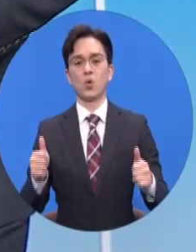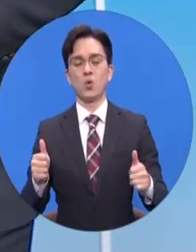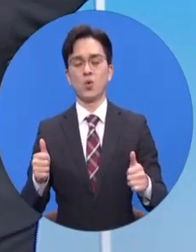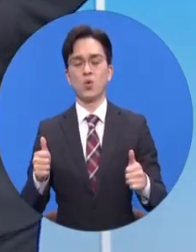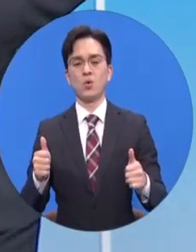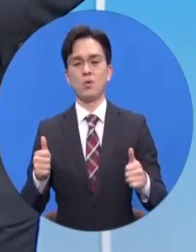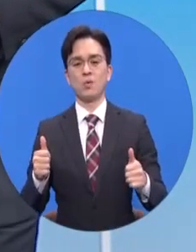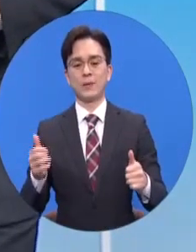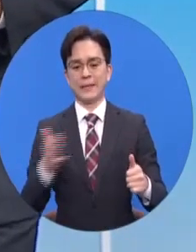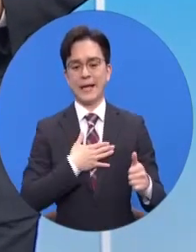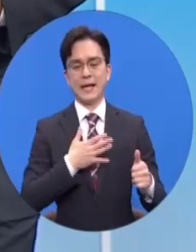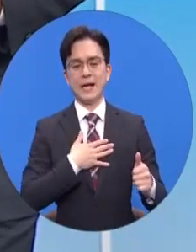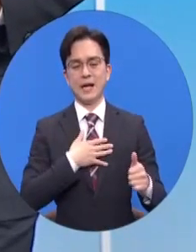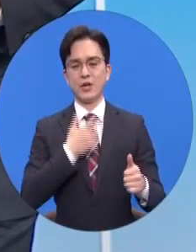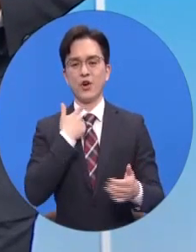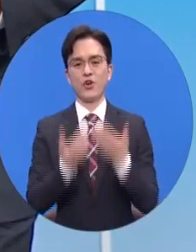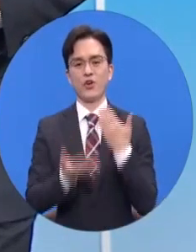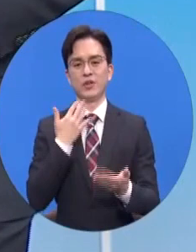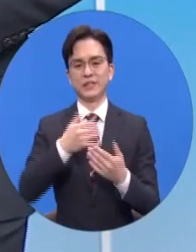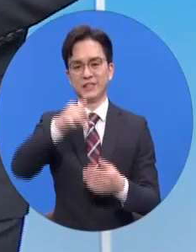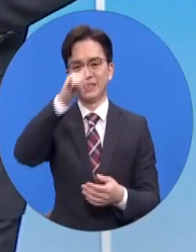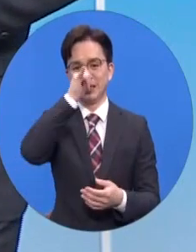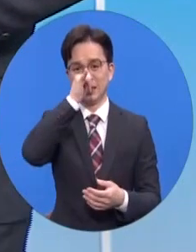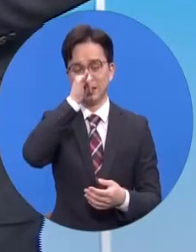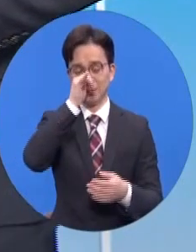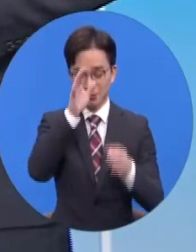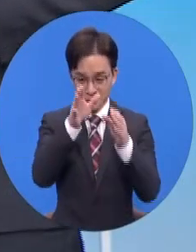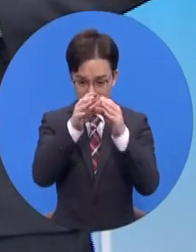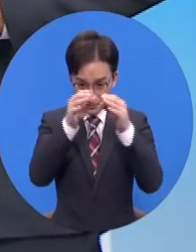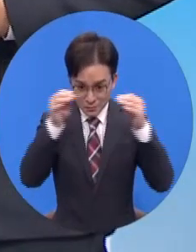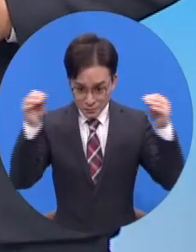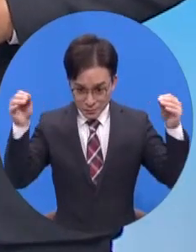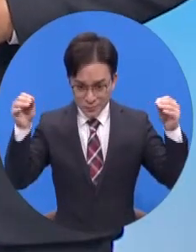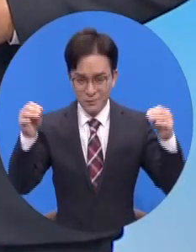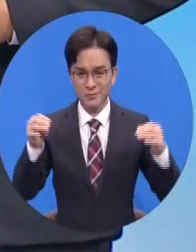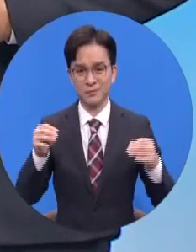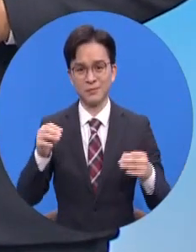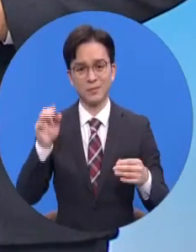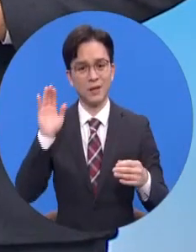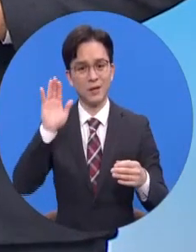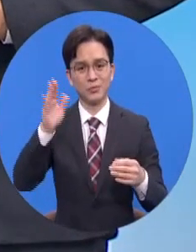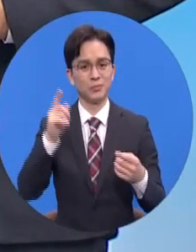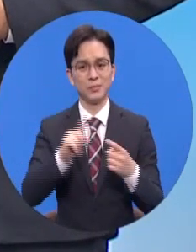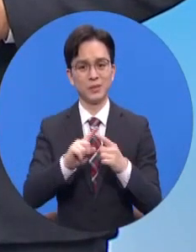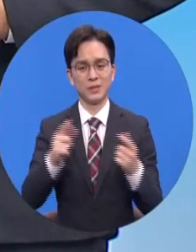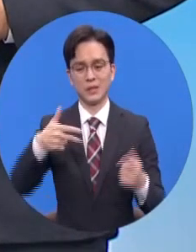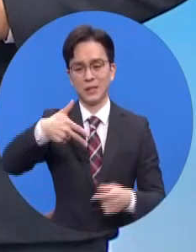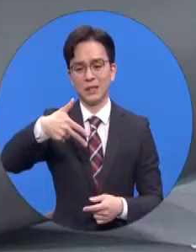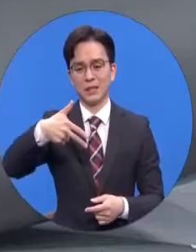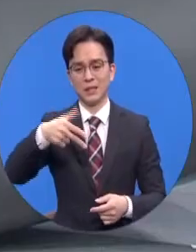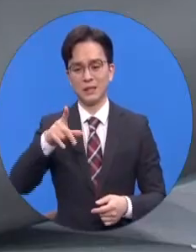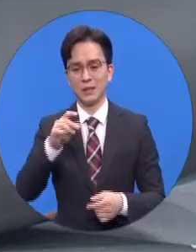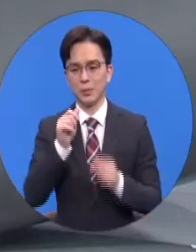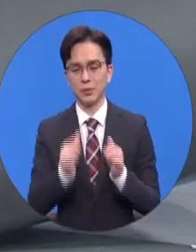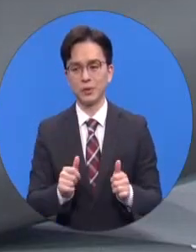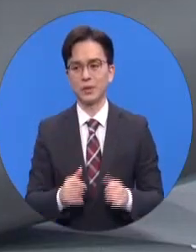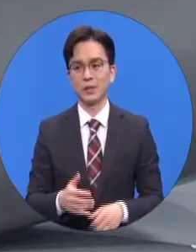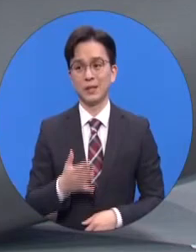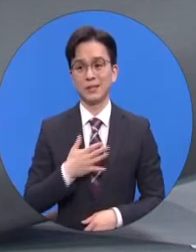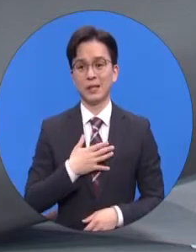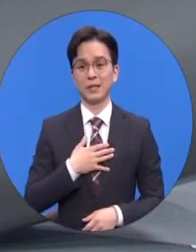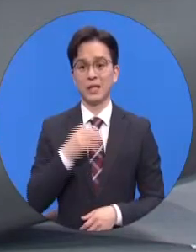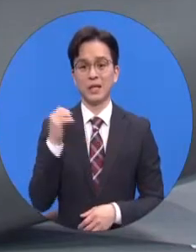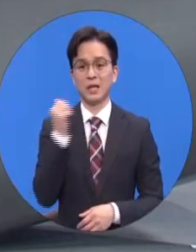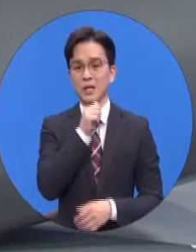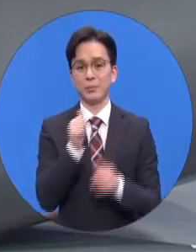않는 변 호 이력이 아니냐 이런 비판도 것에 거든요 최가 이제 변호사 입장에서 뭐